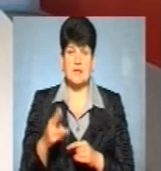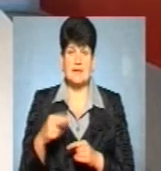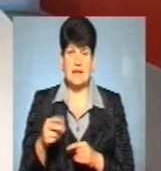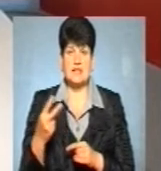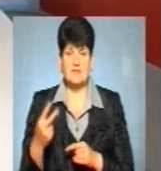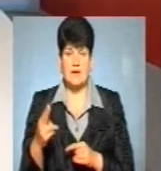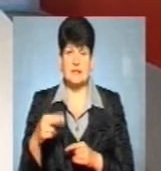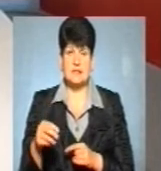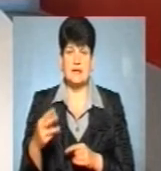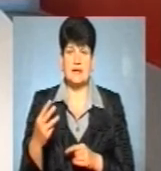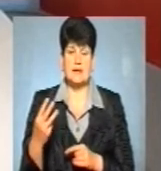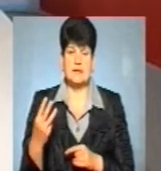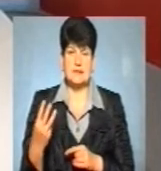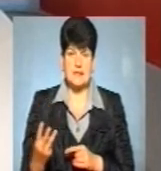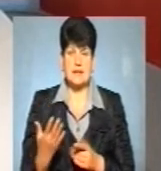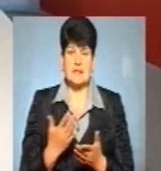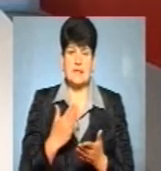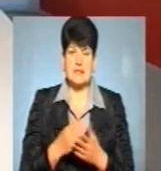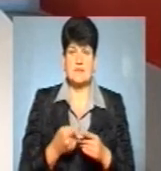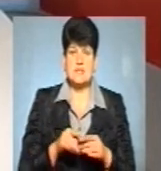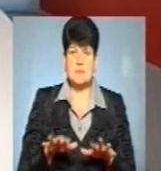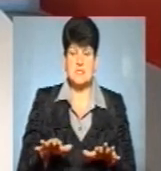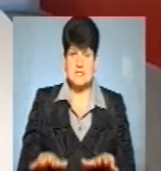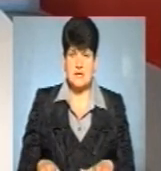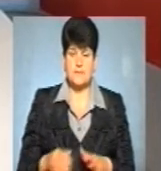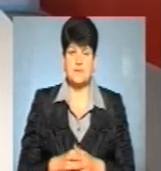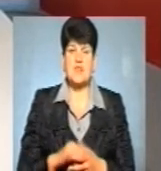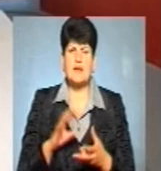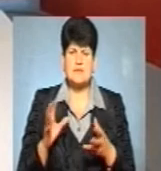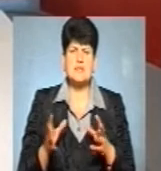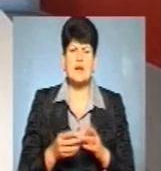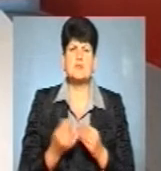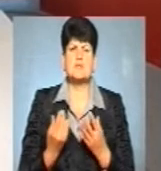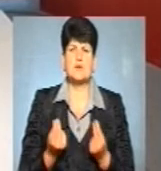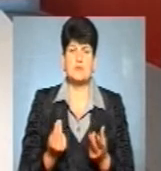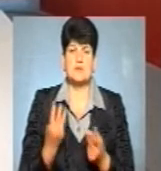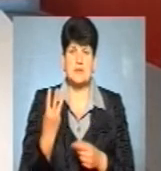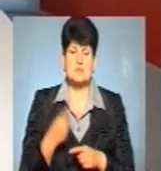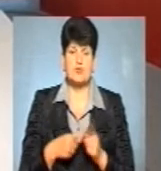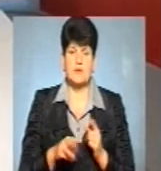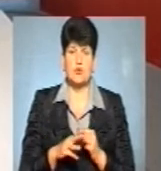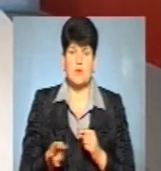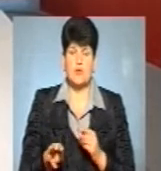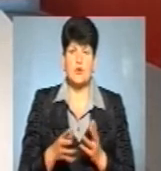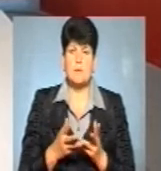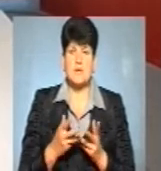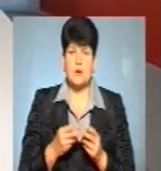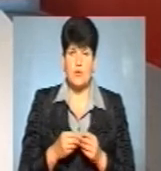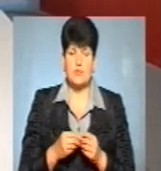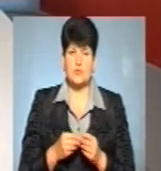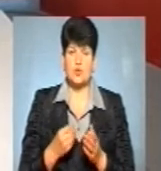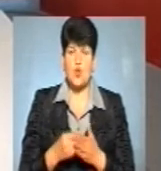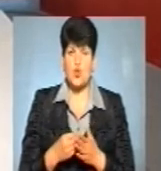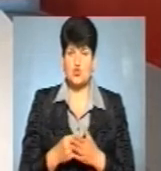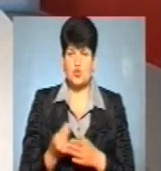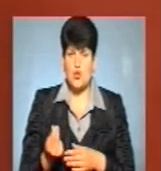там знаходяться в даній місцевості. Скільки програми коштів потрібно на цю дамбу? 3,5 мільйона підраховано відповідно до кошторису,